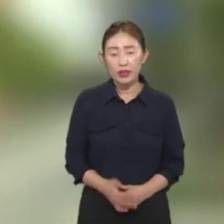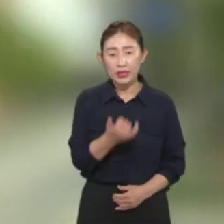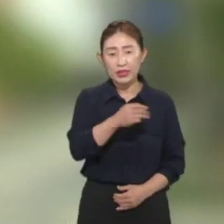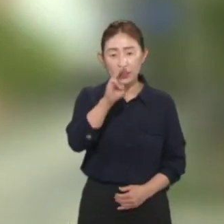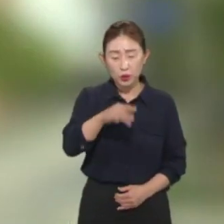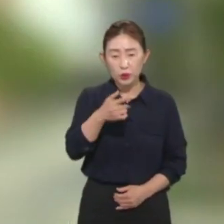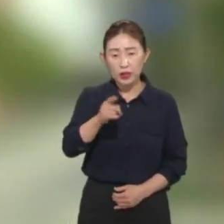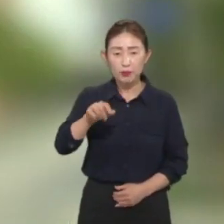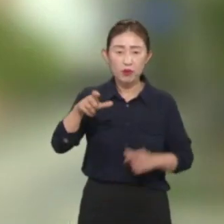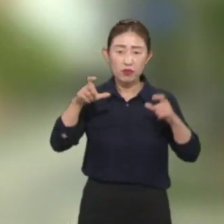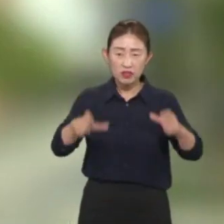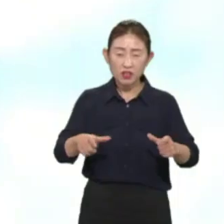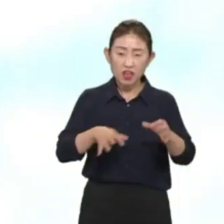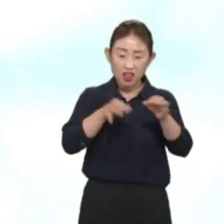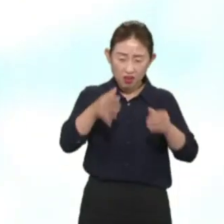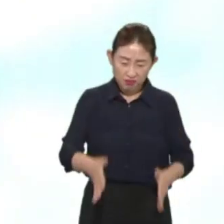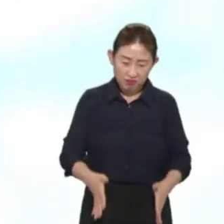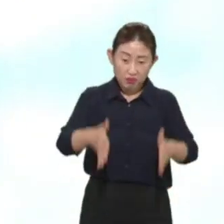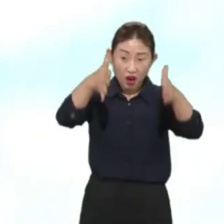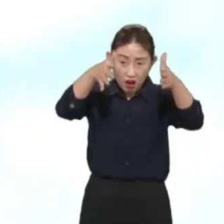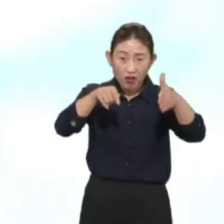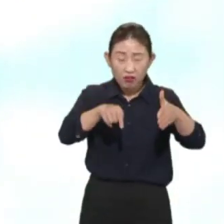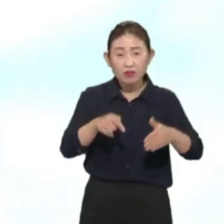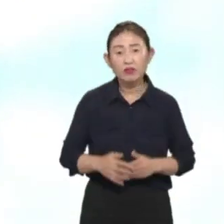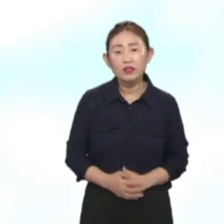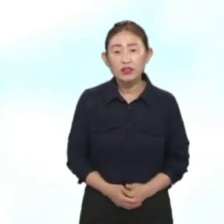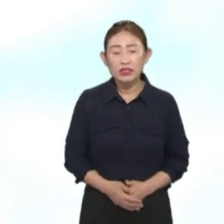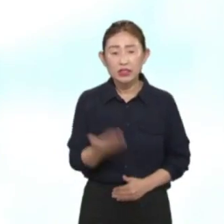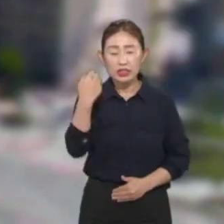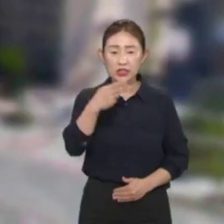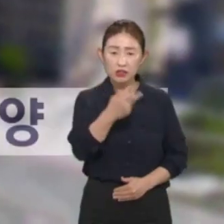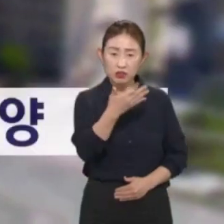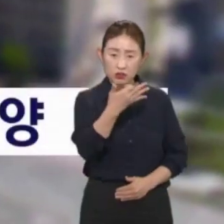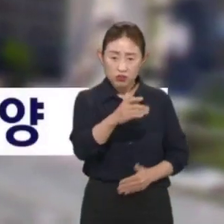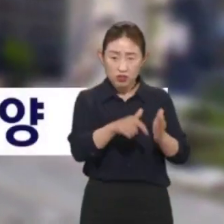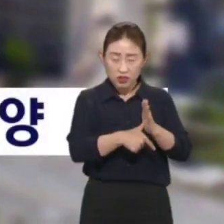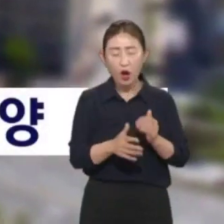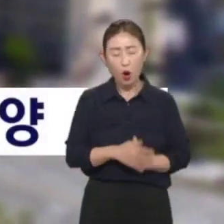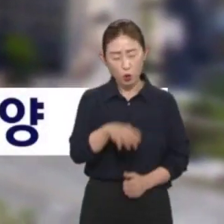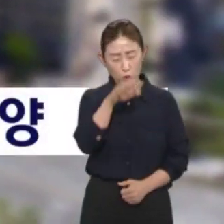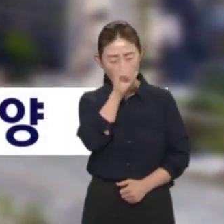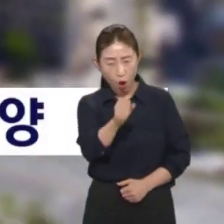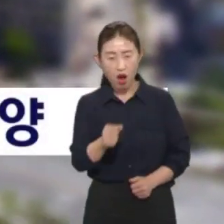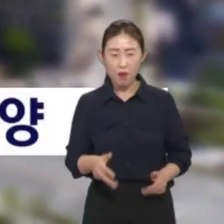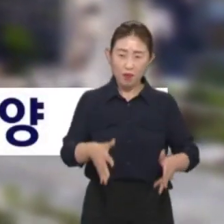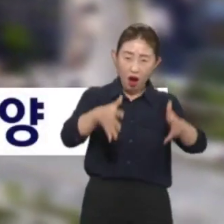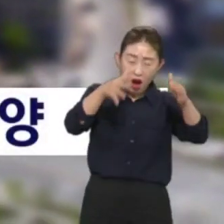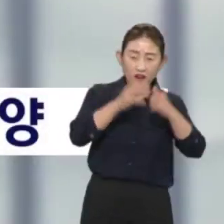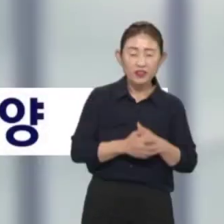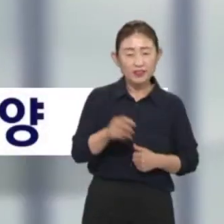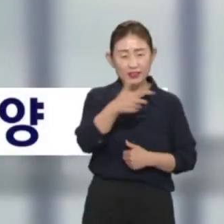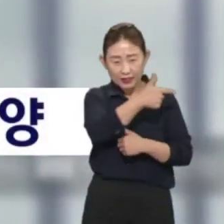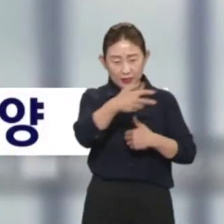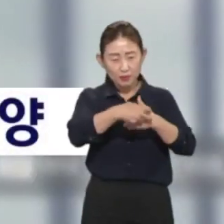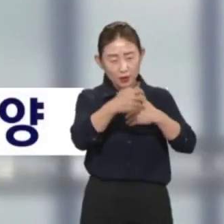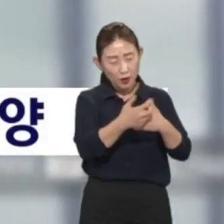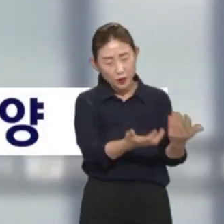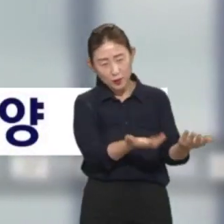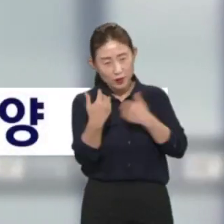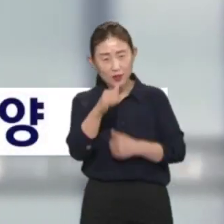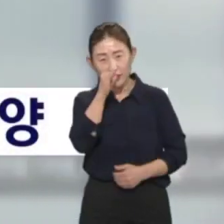세종 대평동에 위치한 대형 복합상가 건물입니다. 지난 2019년 럭셔리 명품관과 종합 메디컬 센터 유치